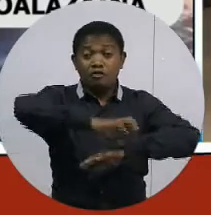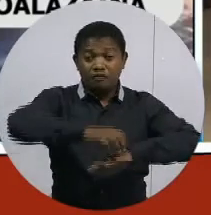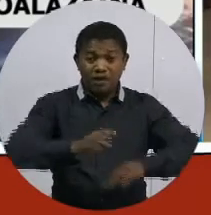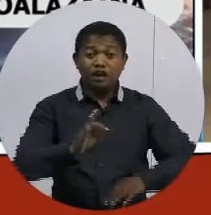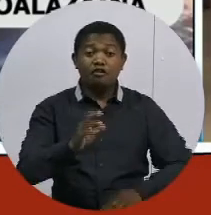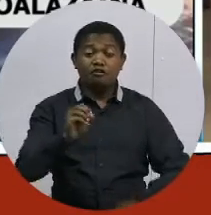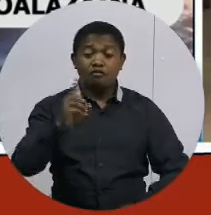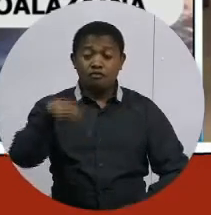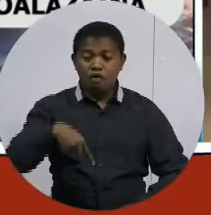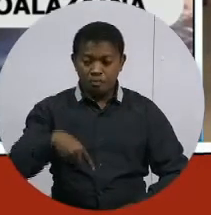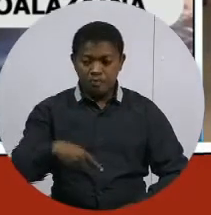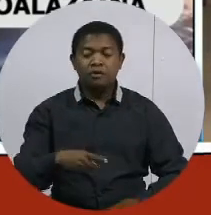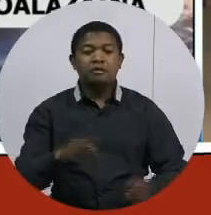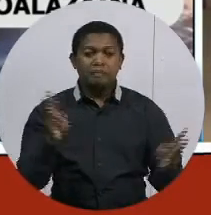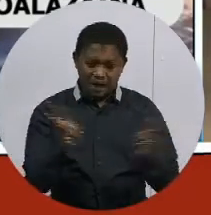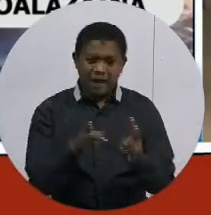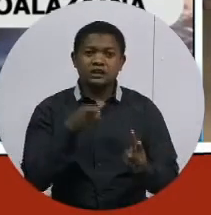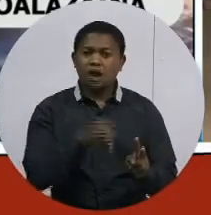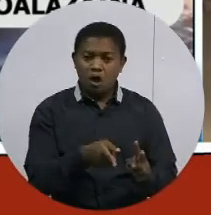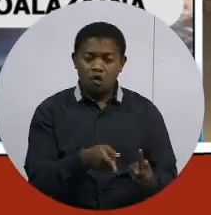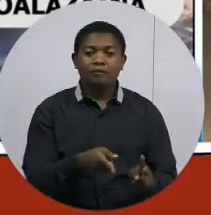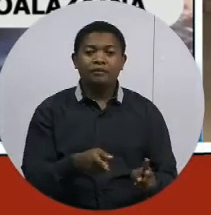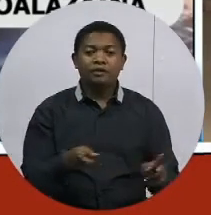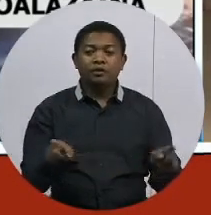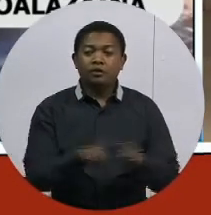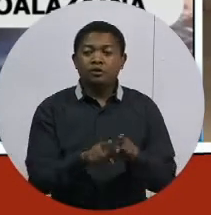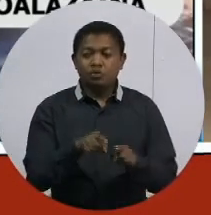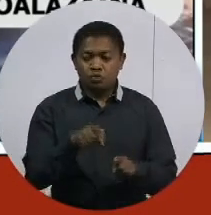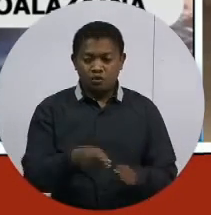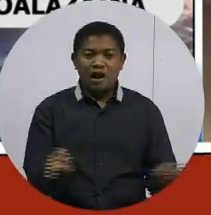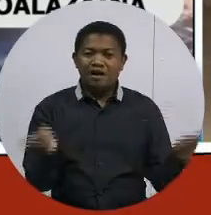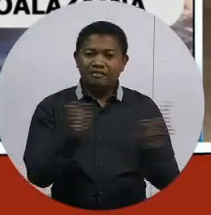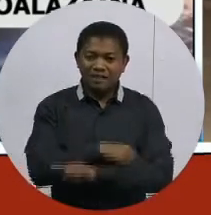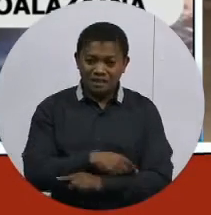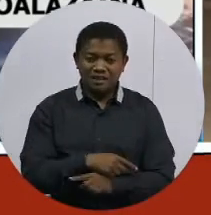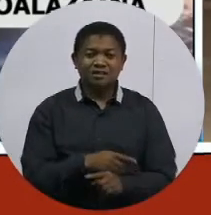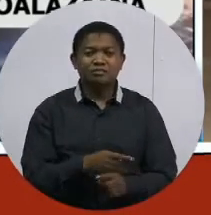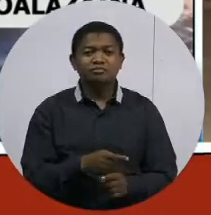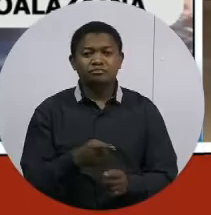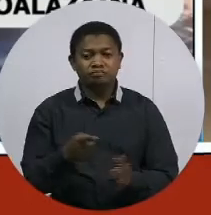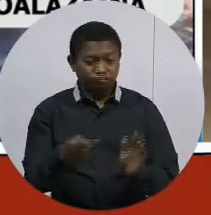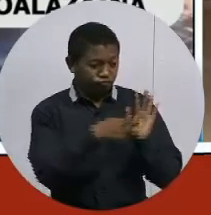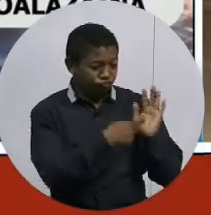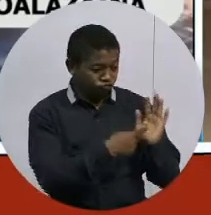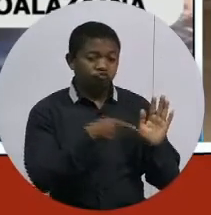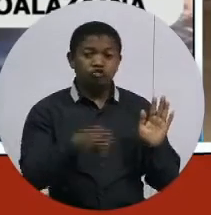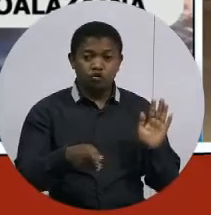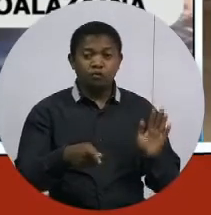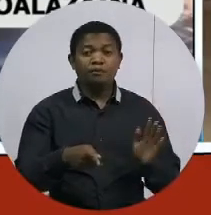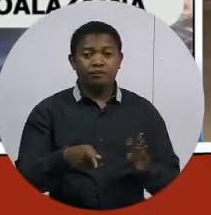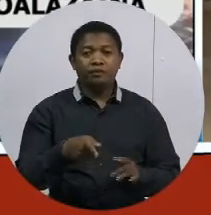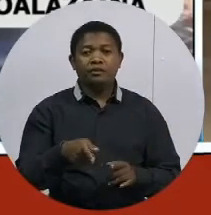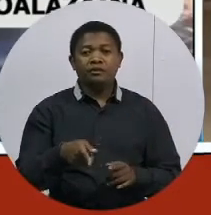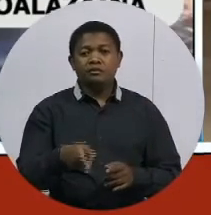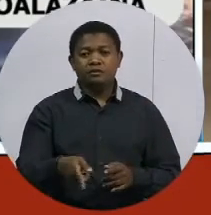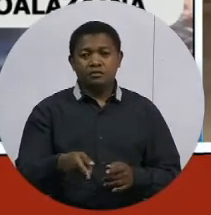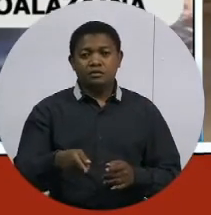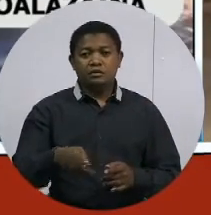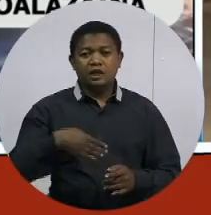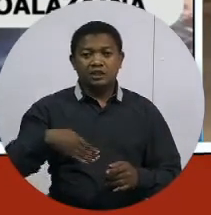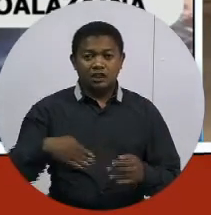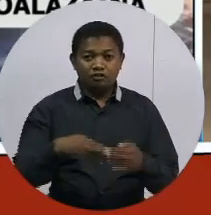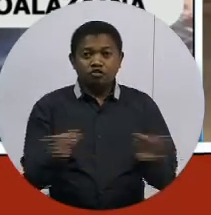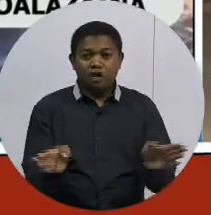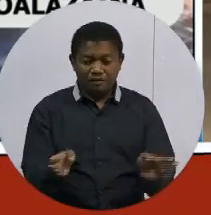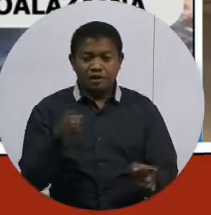fa irégulariser ny déclaration d'ouverture ny société any amin'ny fonction publique ireo mpampiasa